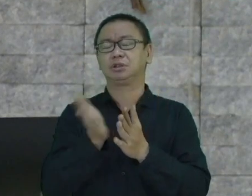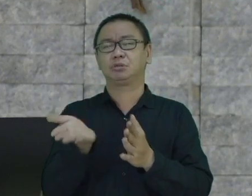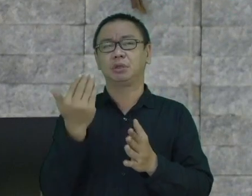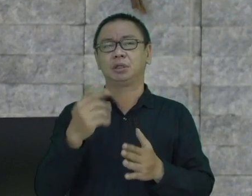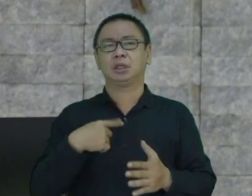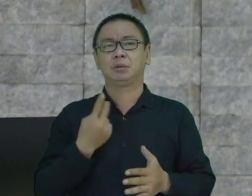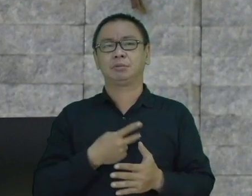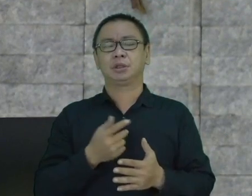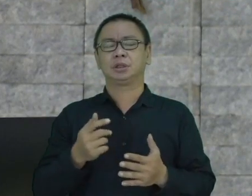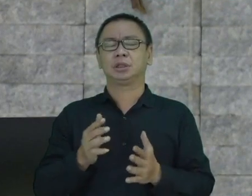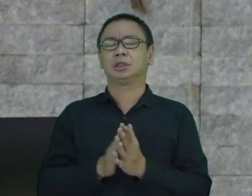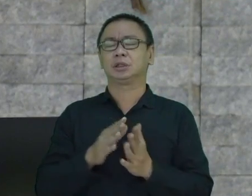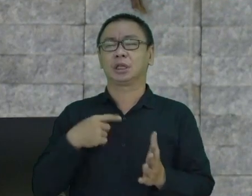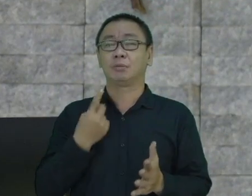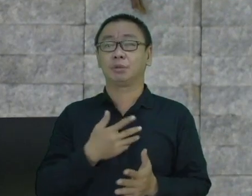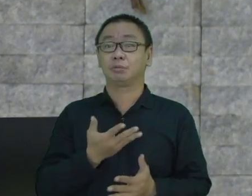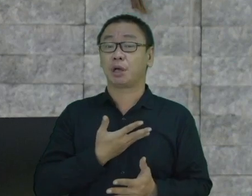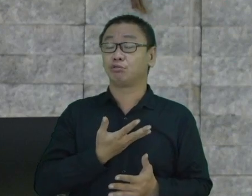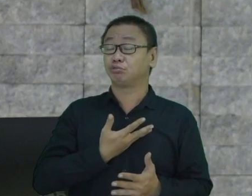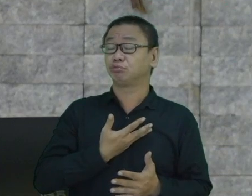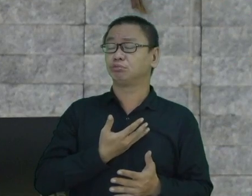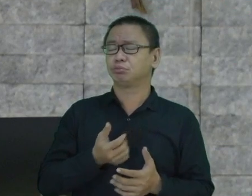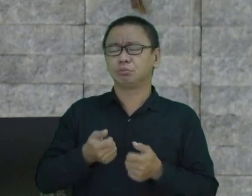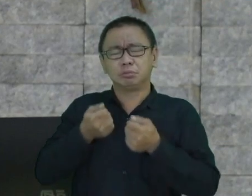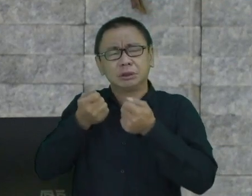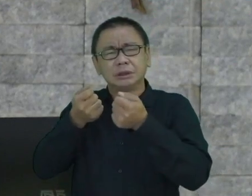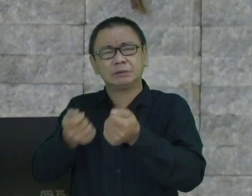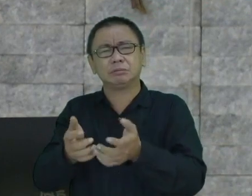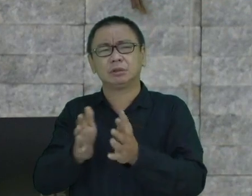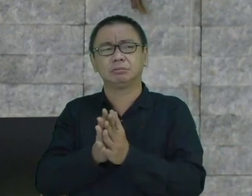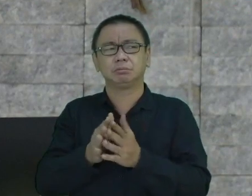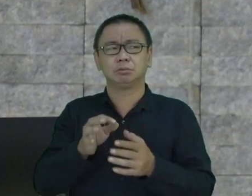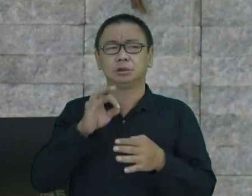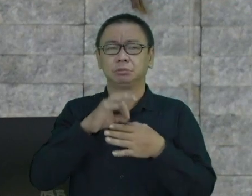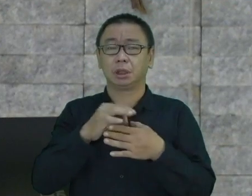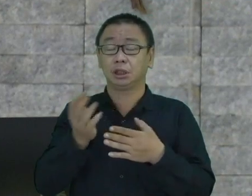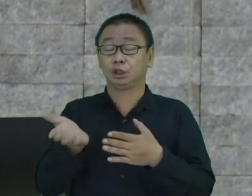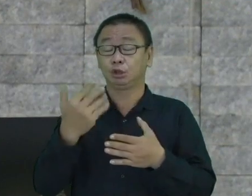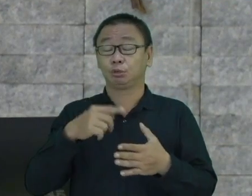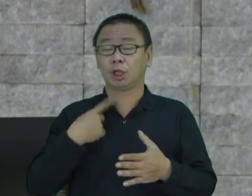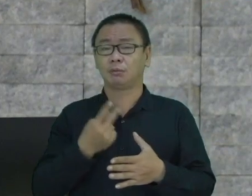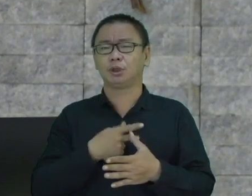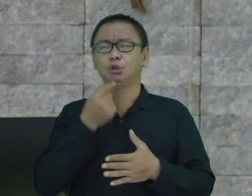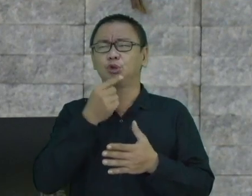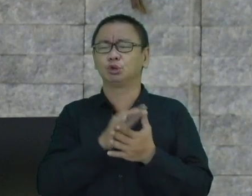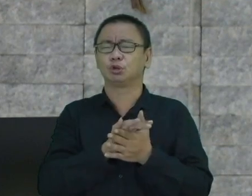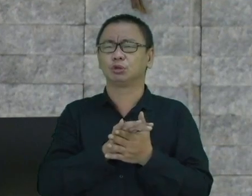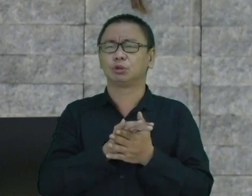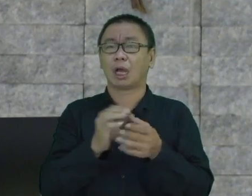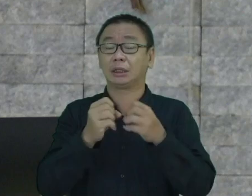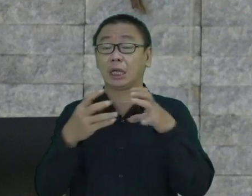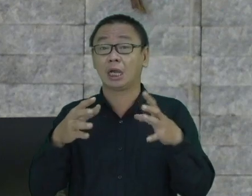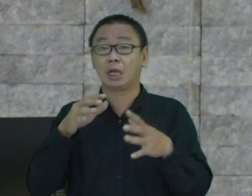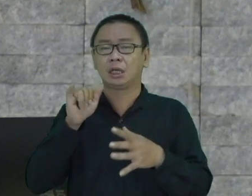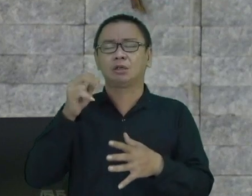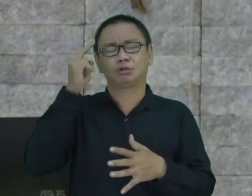ingin untuk dapat memberi serta mempersembahkan hidup kami atas karya-karya yang sudah Tuhan